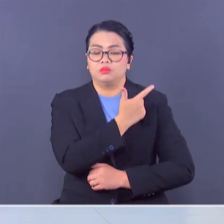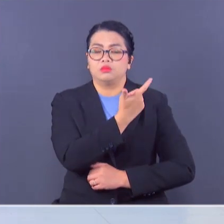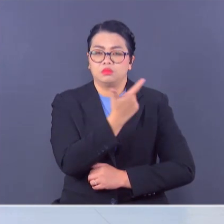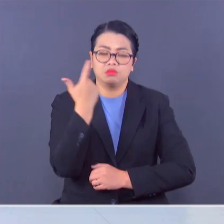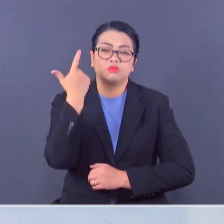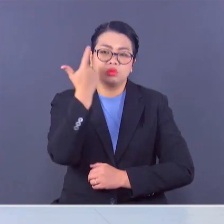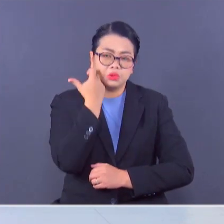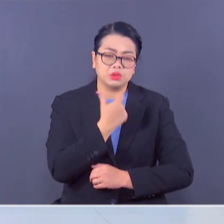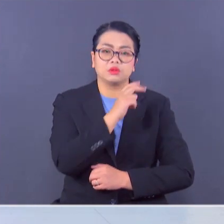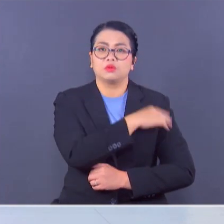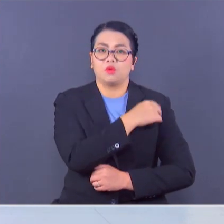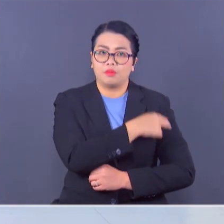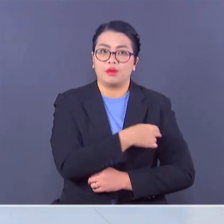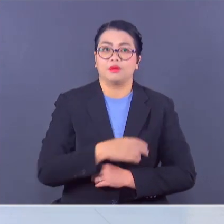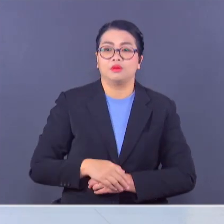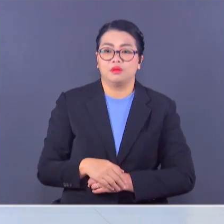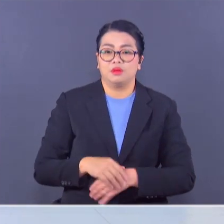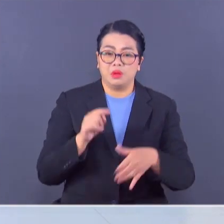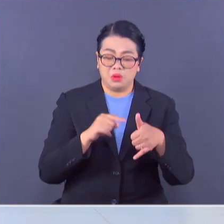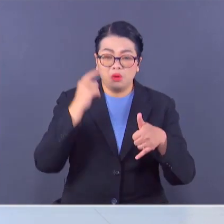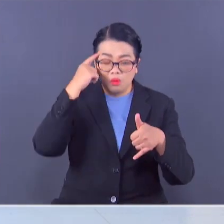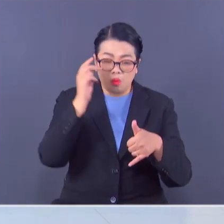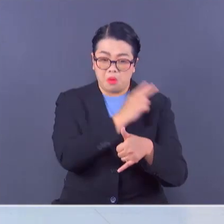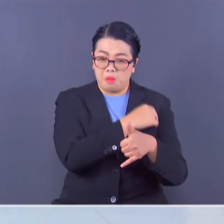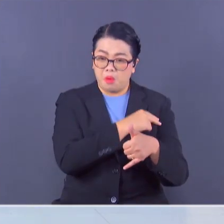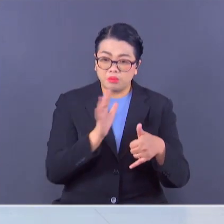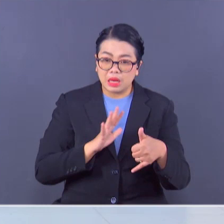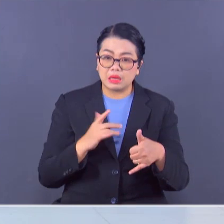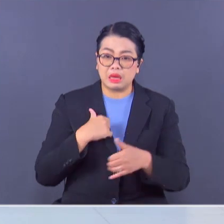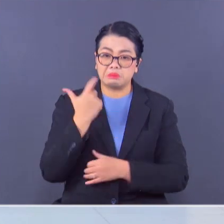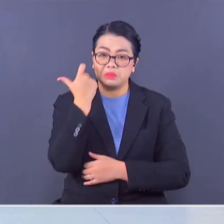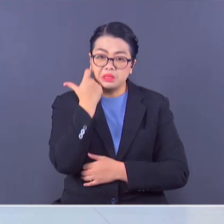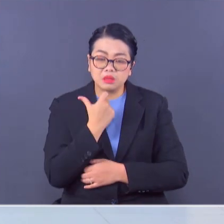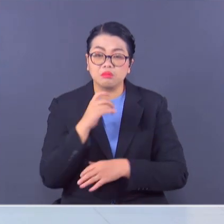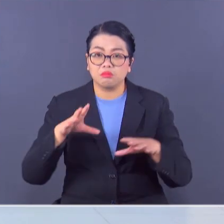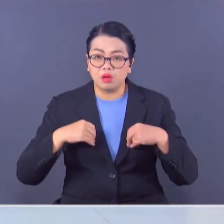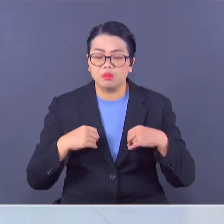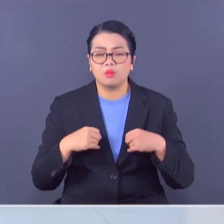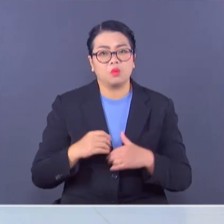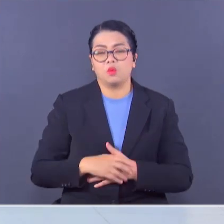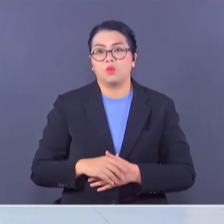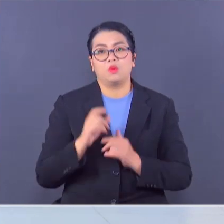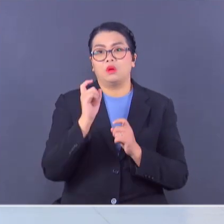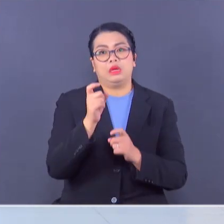าใจ๊กล้าน้ รู้วากไม่ใช่หมอ offend่กให้ creamy ๆ ให้ีดให้